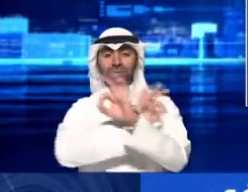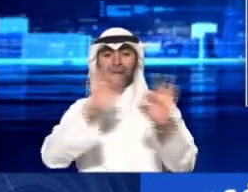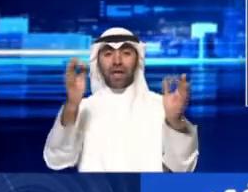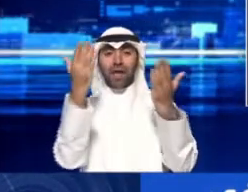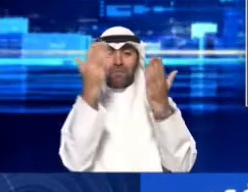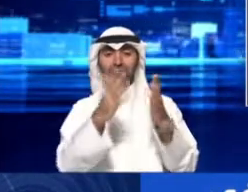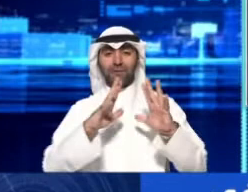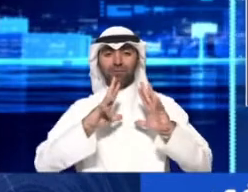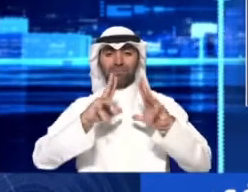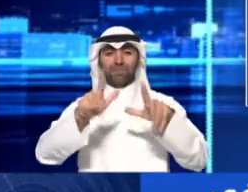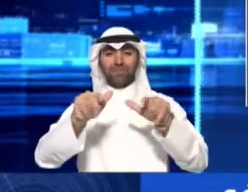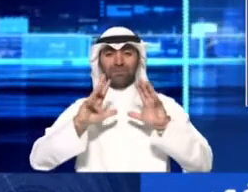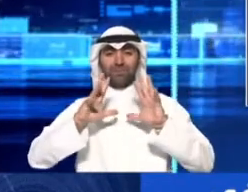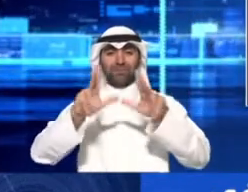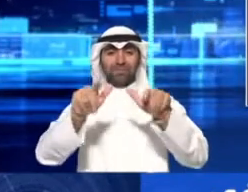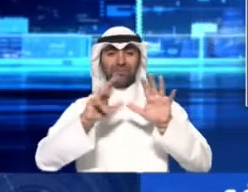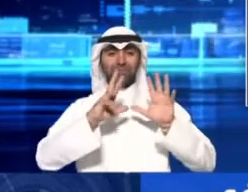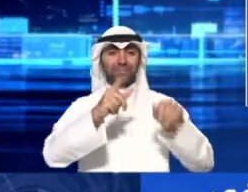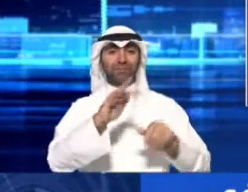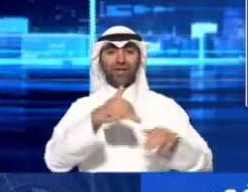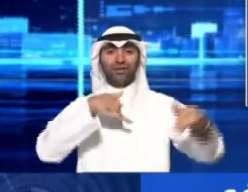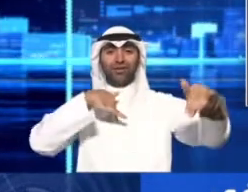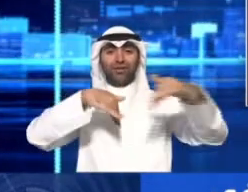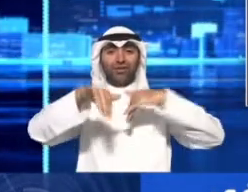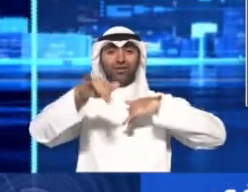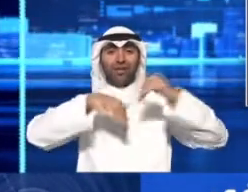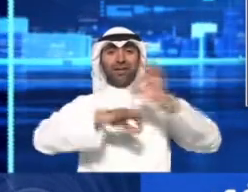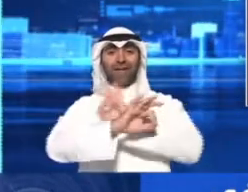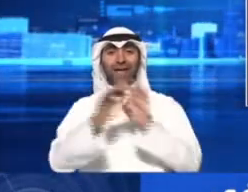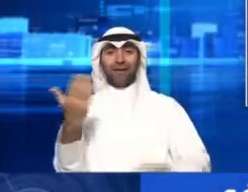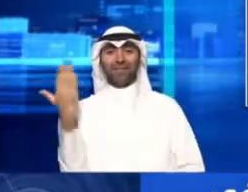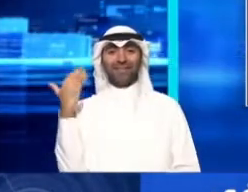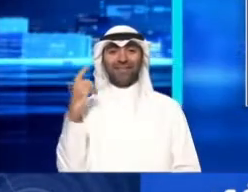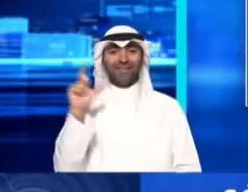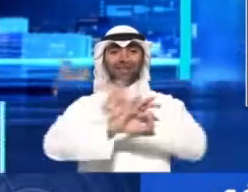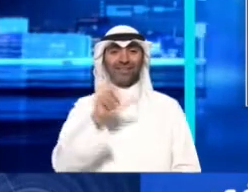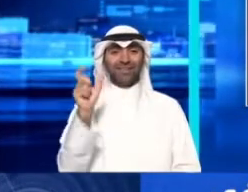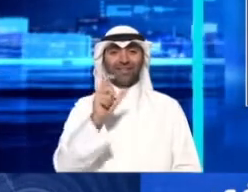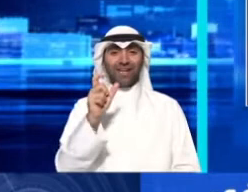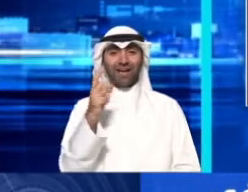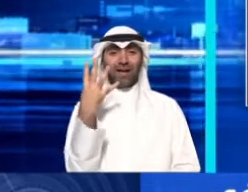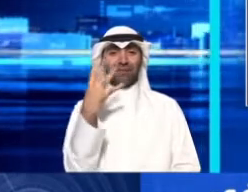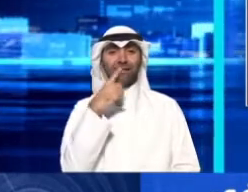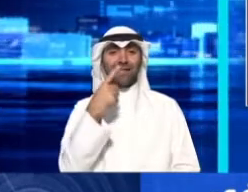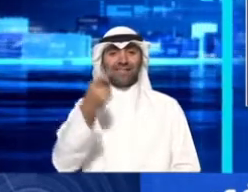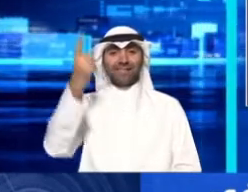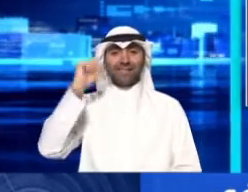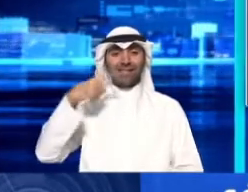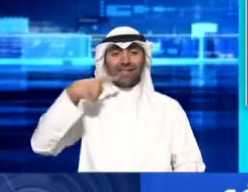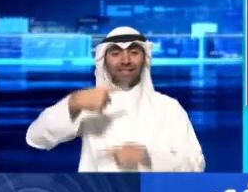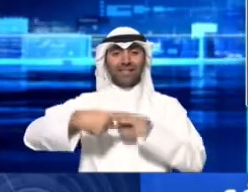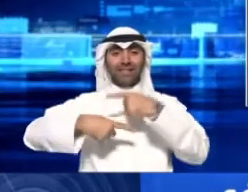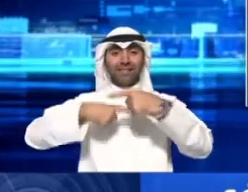منذ بدء خطة التطوير في شهر أبريل العام الماضي وحتى شهر يونيو الماضي تم فرش الأسفلت